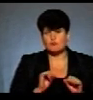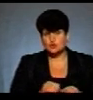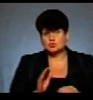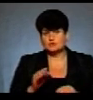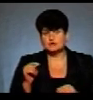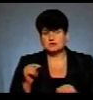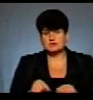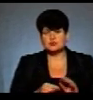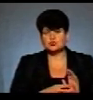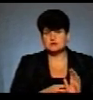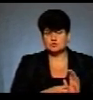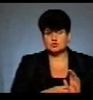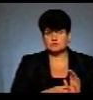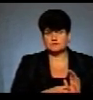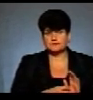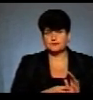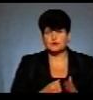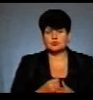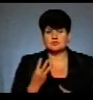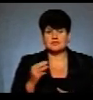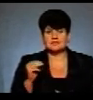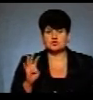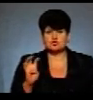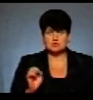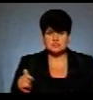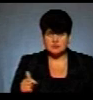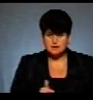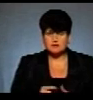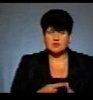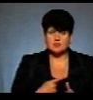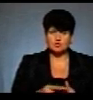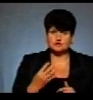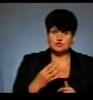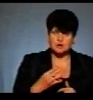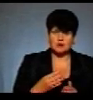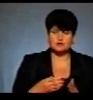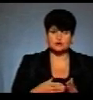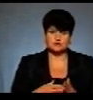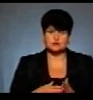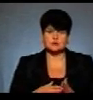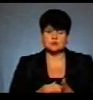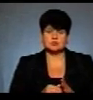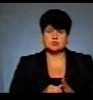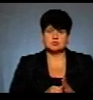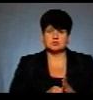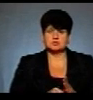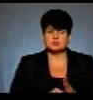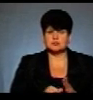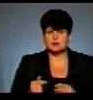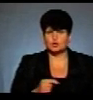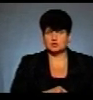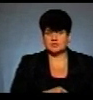від 1700 до 3400 гривень або від 40 до 6 годин громадських робіт. У випадку